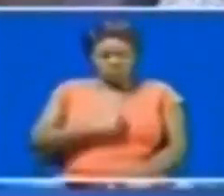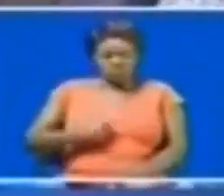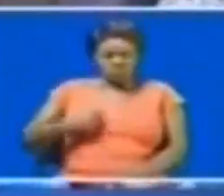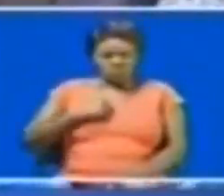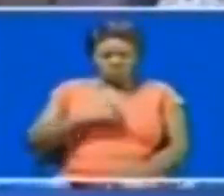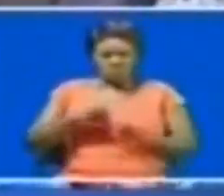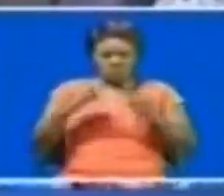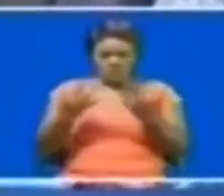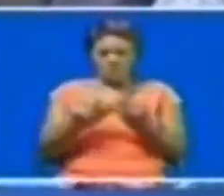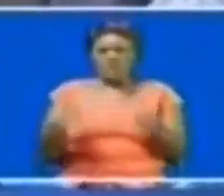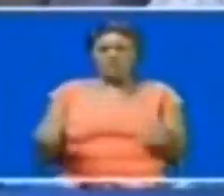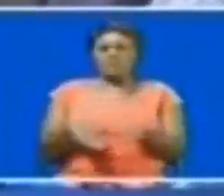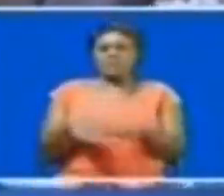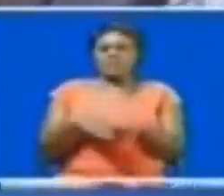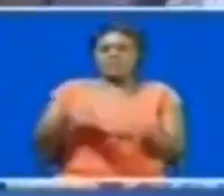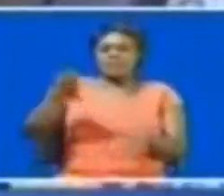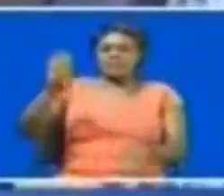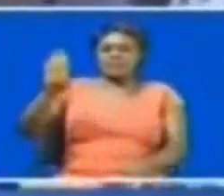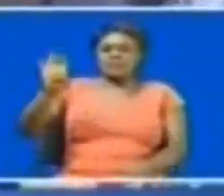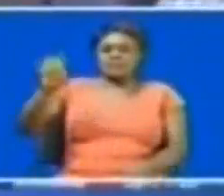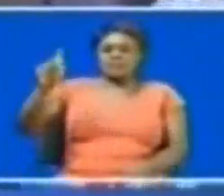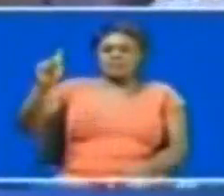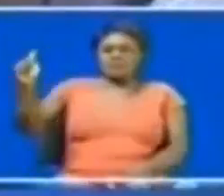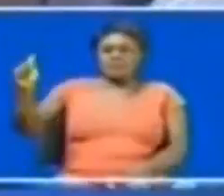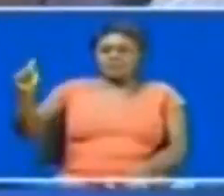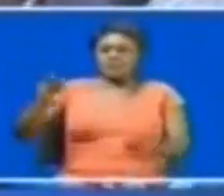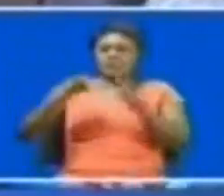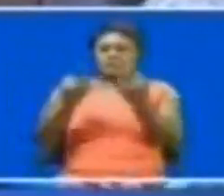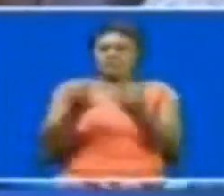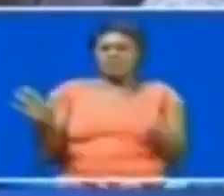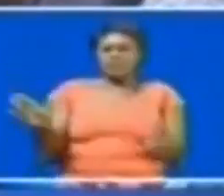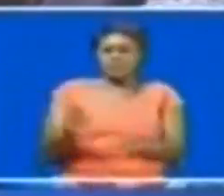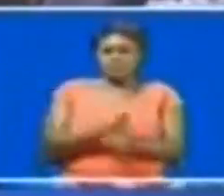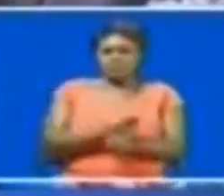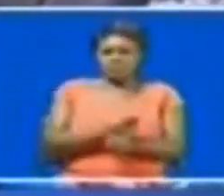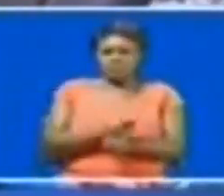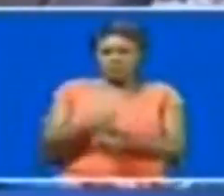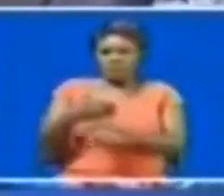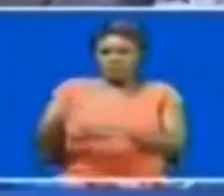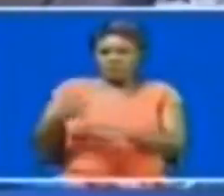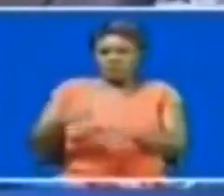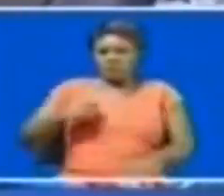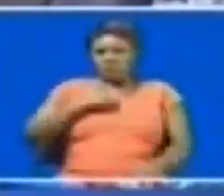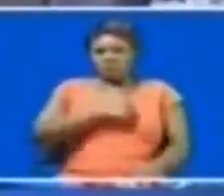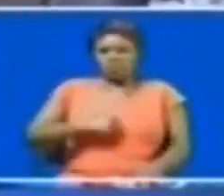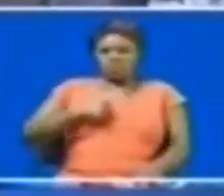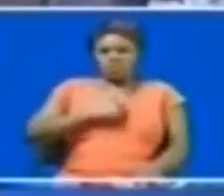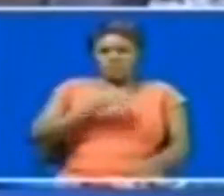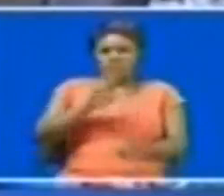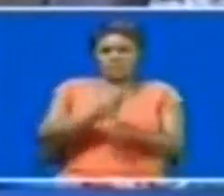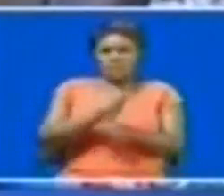kwa familia ya Bwana Bett. Familia kwa ujumla, tunatumana rambi yangu na nasema poleni